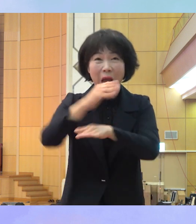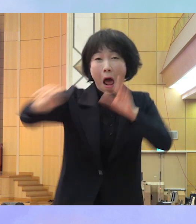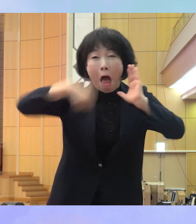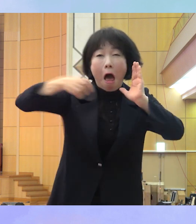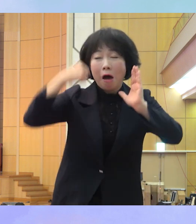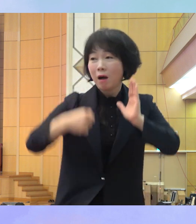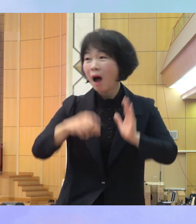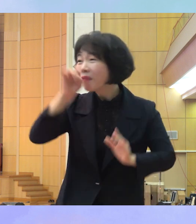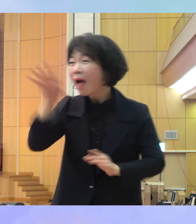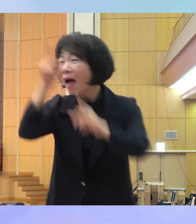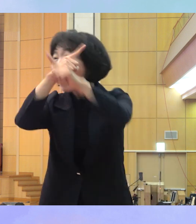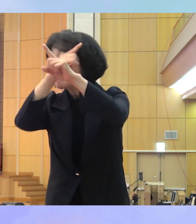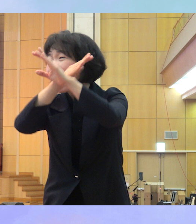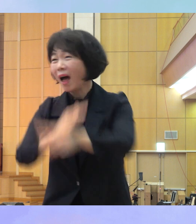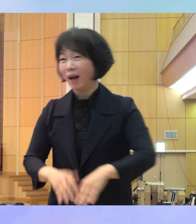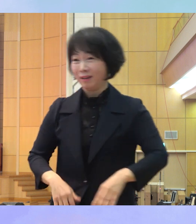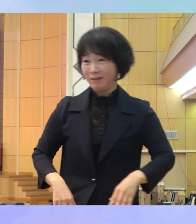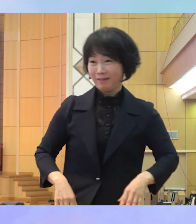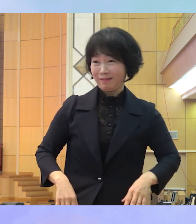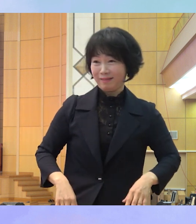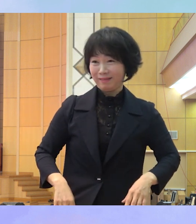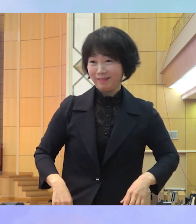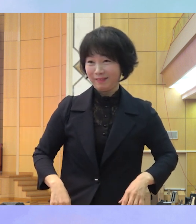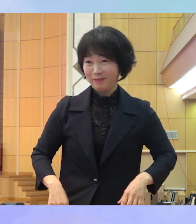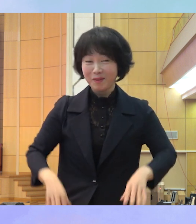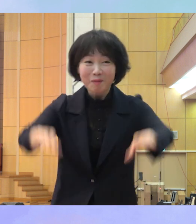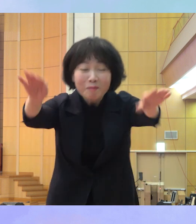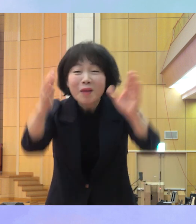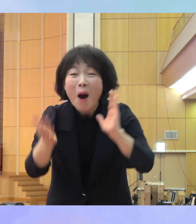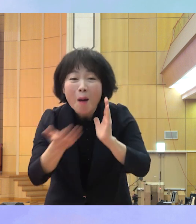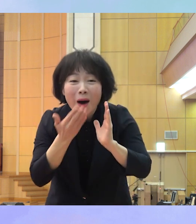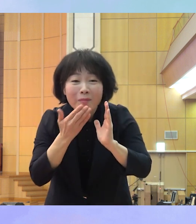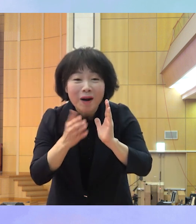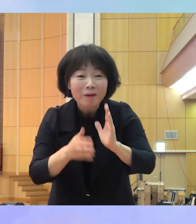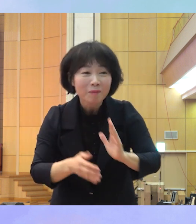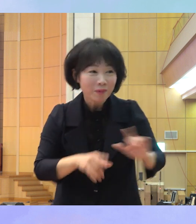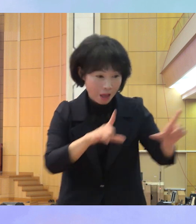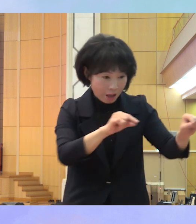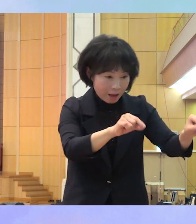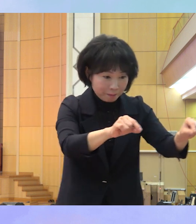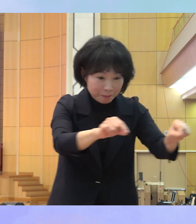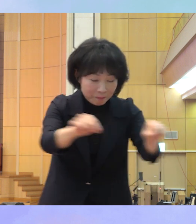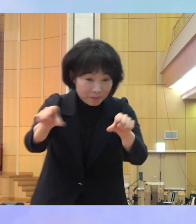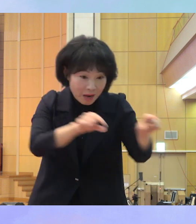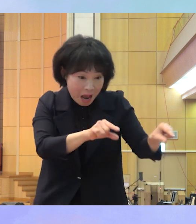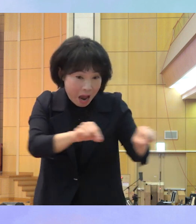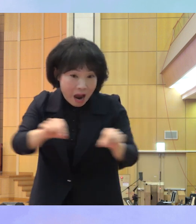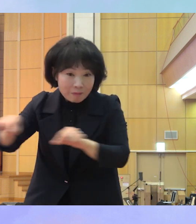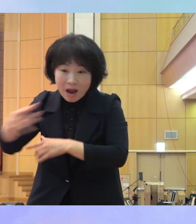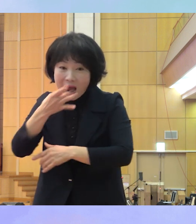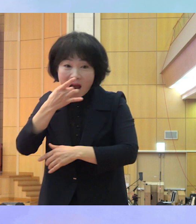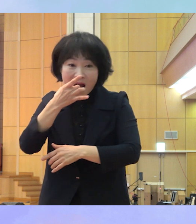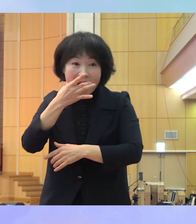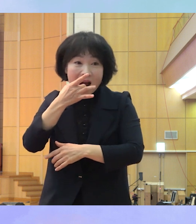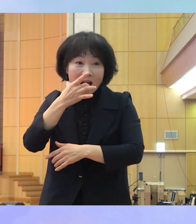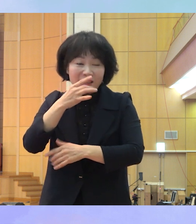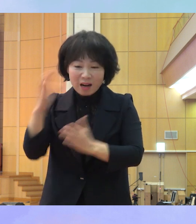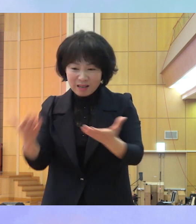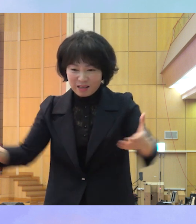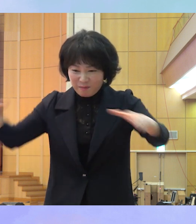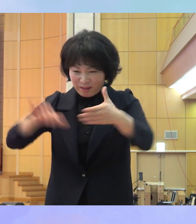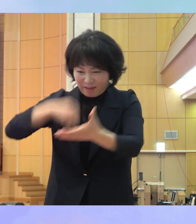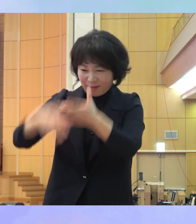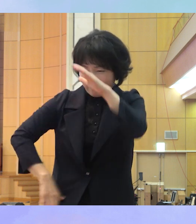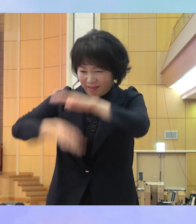자체가. 근데 그걸 그냥 음식을 너무 많이 만들어 가지고 며칠씩 그냥 내버려두면